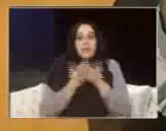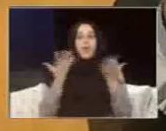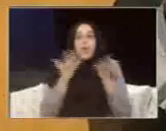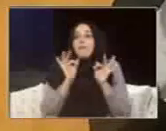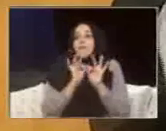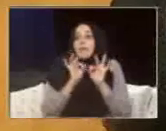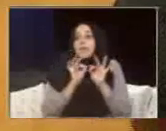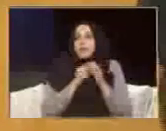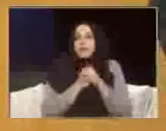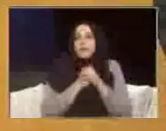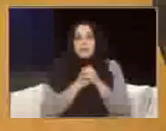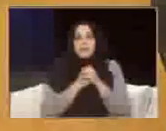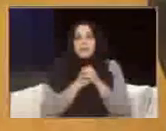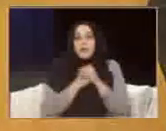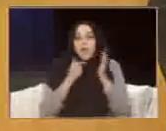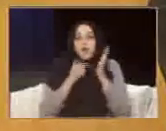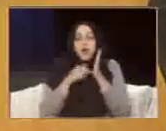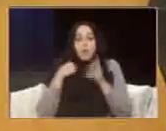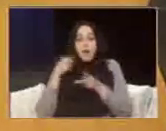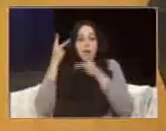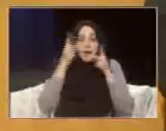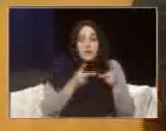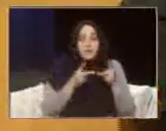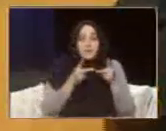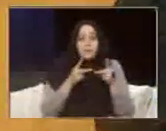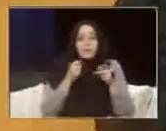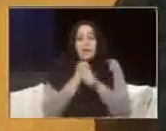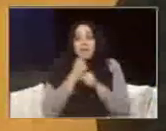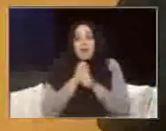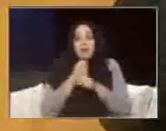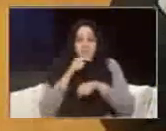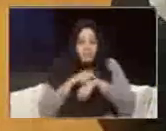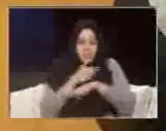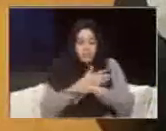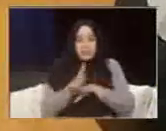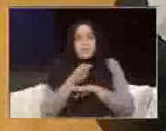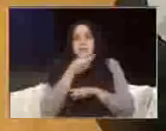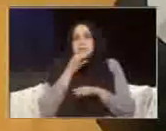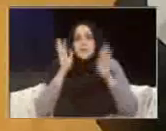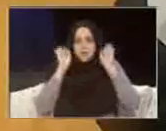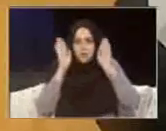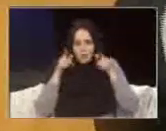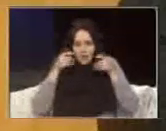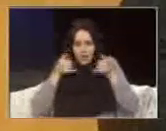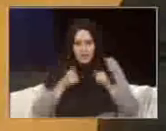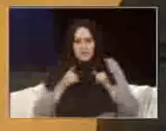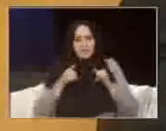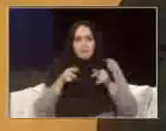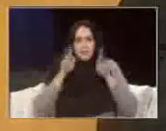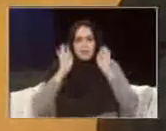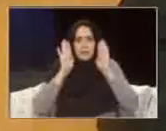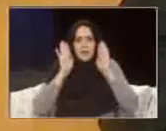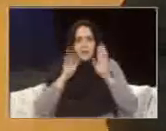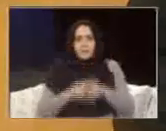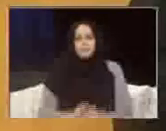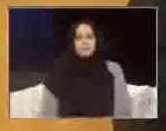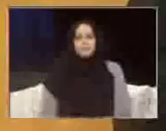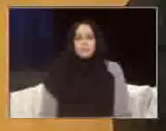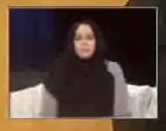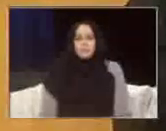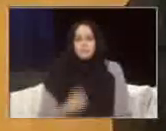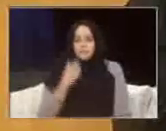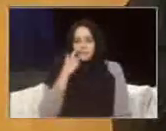فواش ندير أنا؟ لو كي نصلي العمل تاعي يكون خرج وقت الصلاة، واش ندير؟ نقول له صلي على الهيئة اللي فيها. هي الآن هي